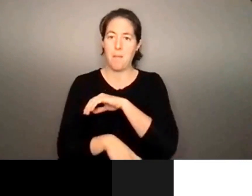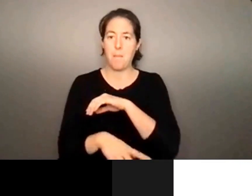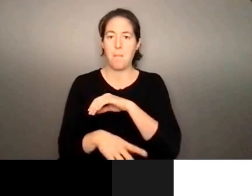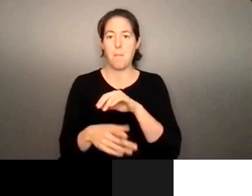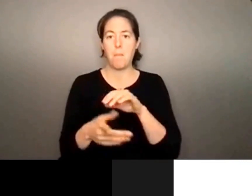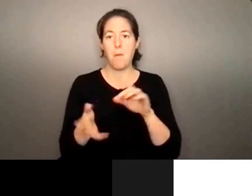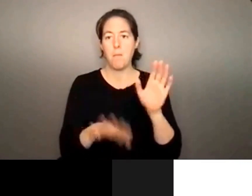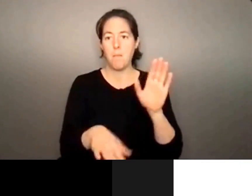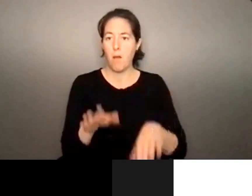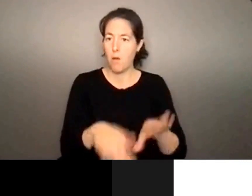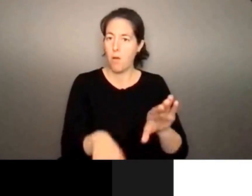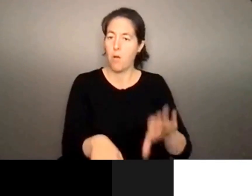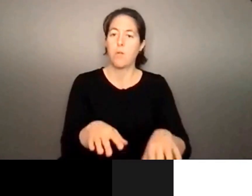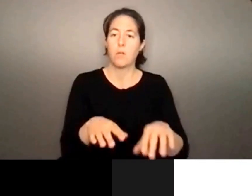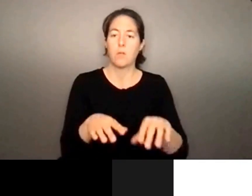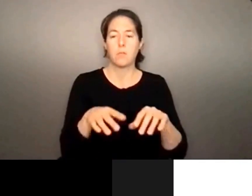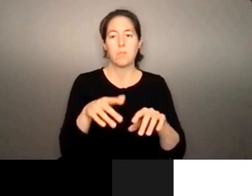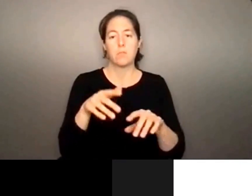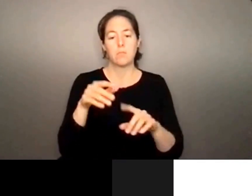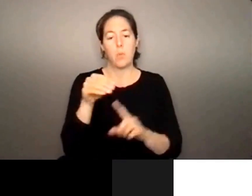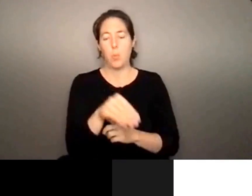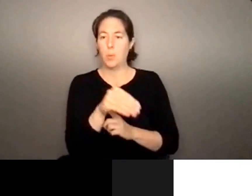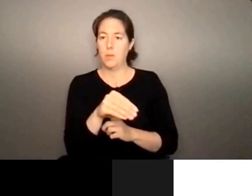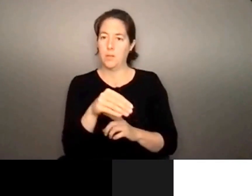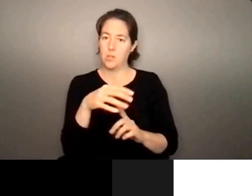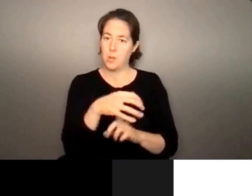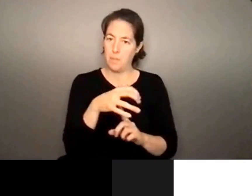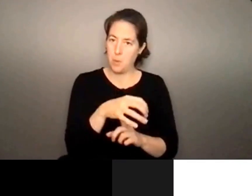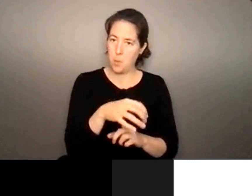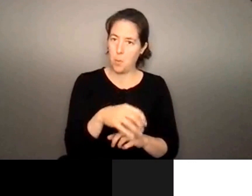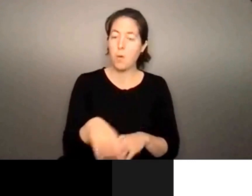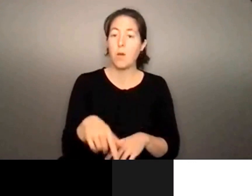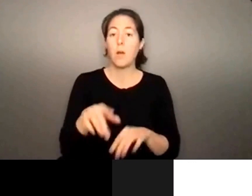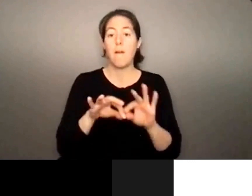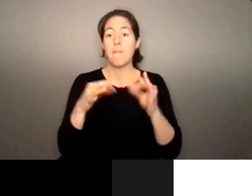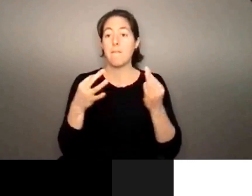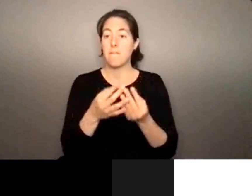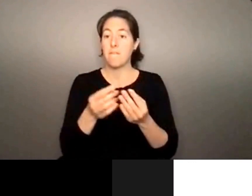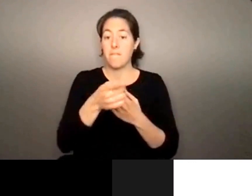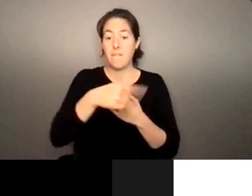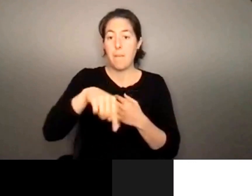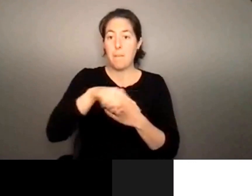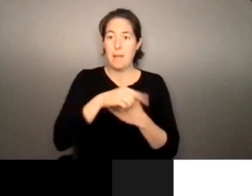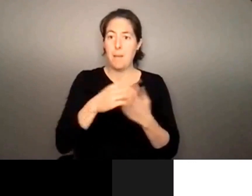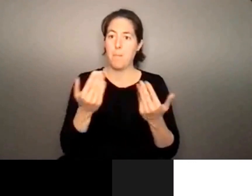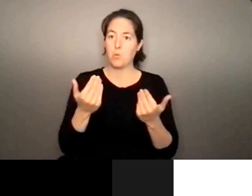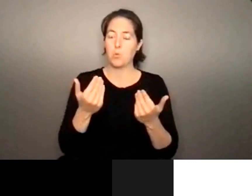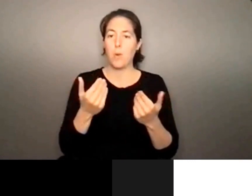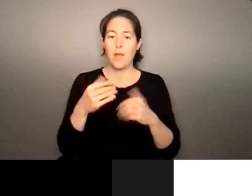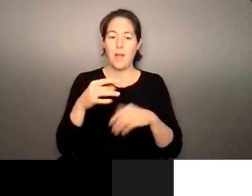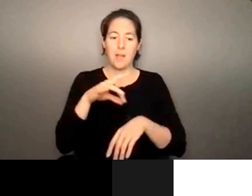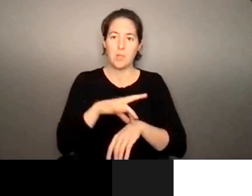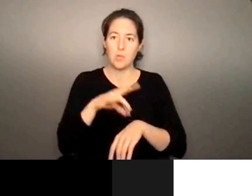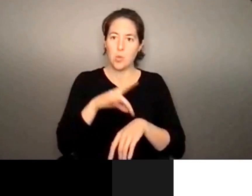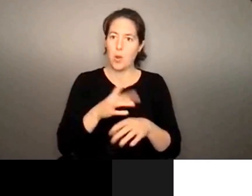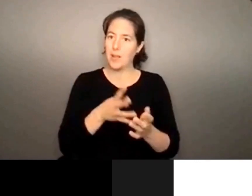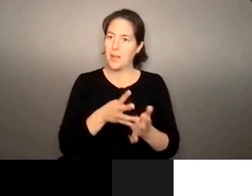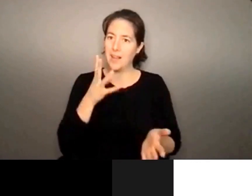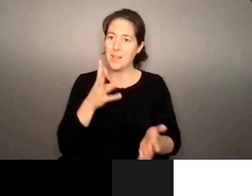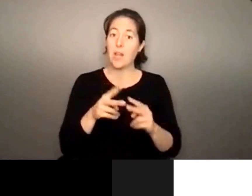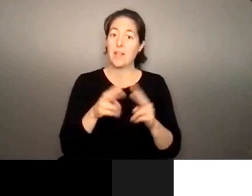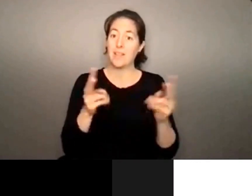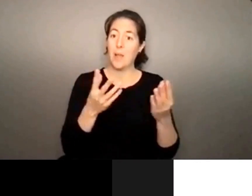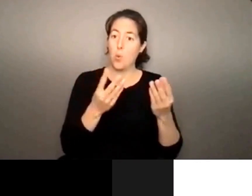les champignons. Puis, c'est une famille de plantes qui vont avoir besoin d'un sol qui est très riche, qui est très humide, mais qui n'est